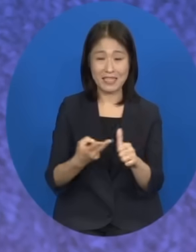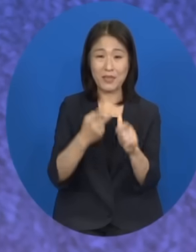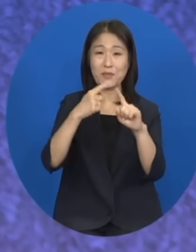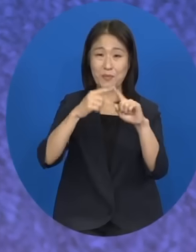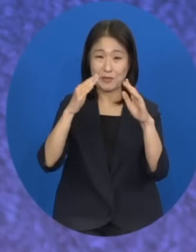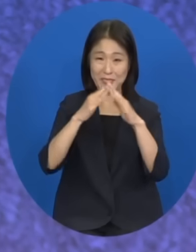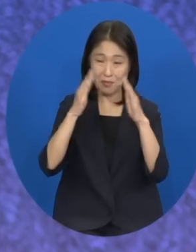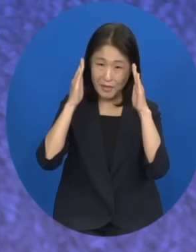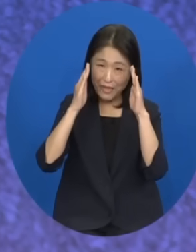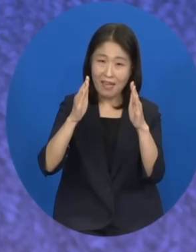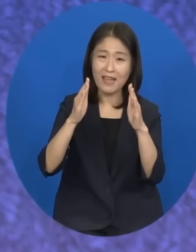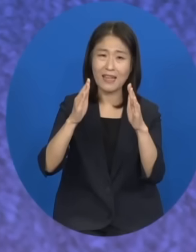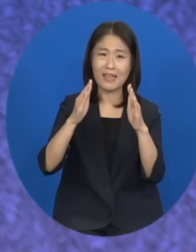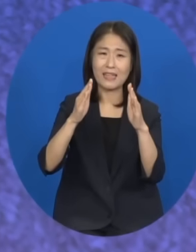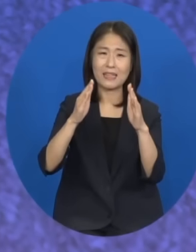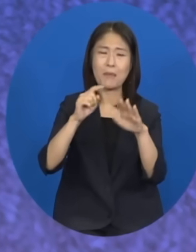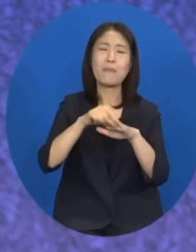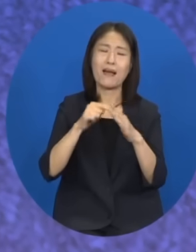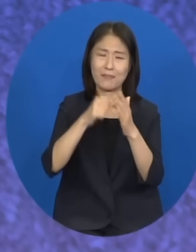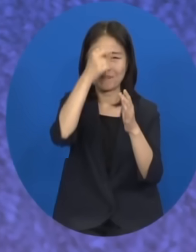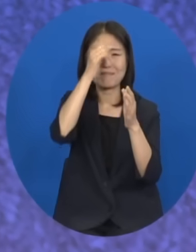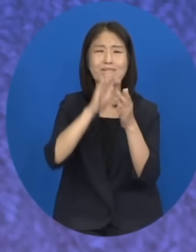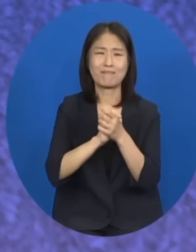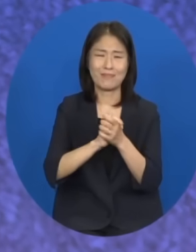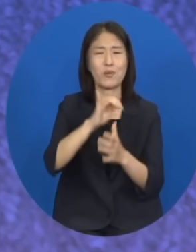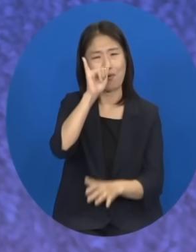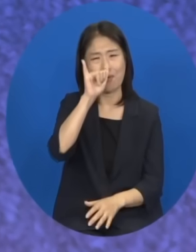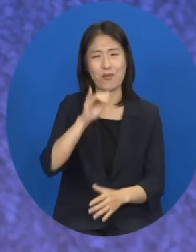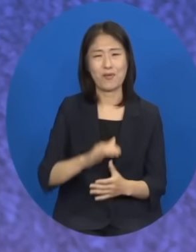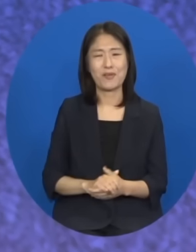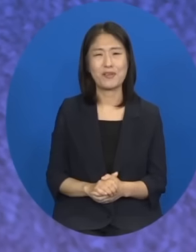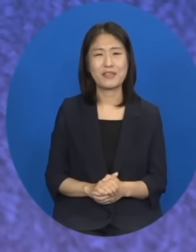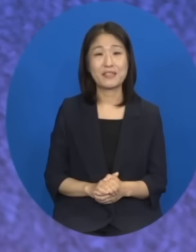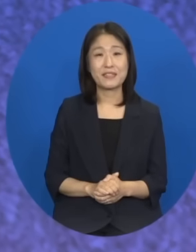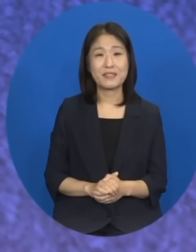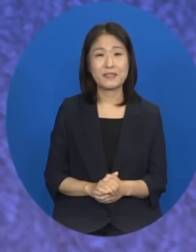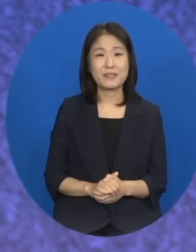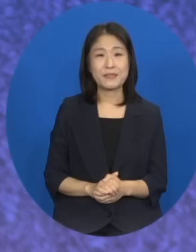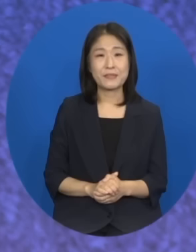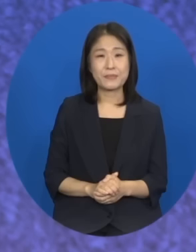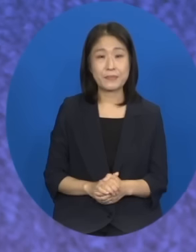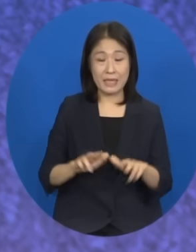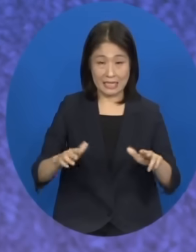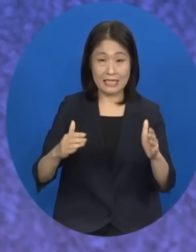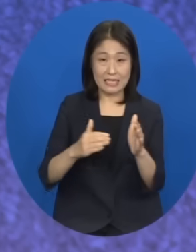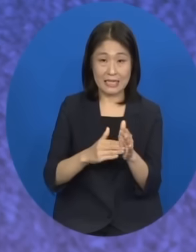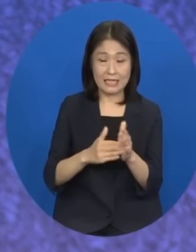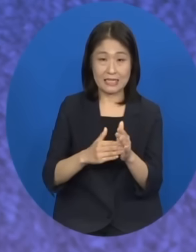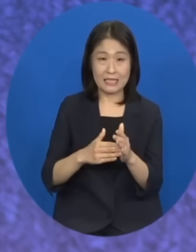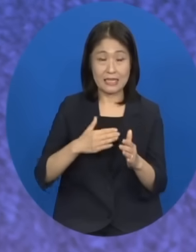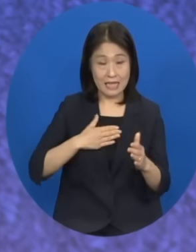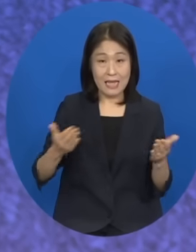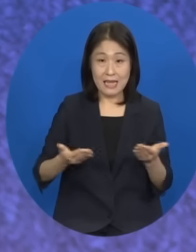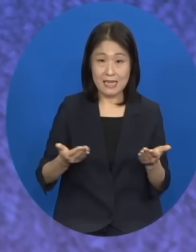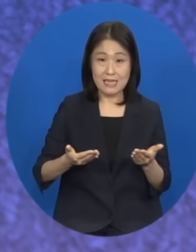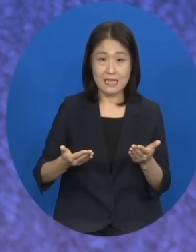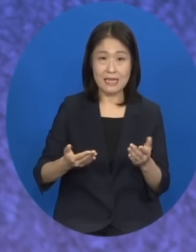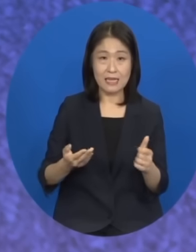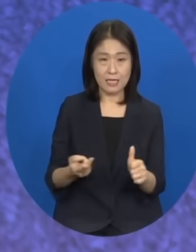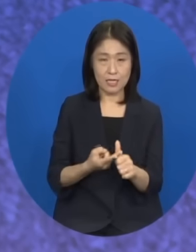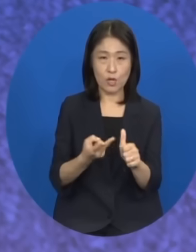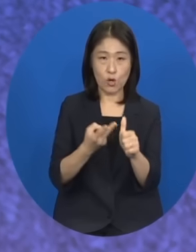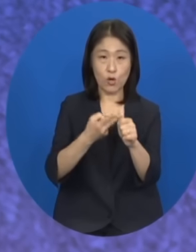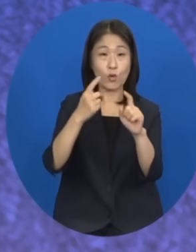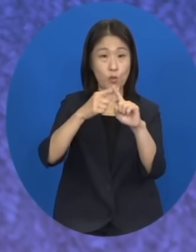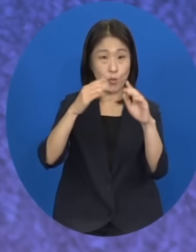마음과 기도가 있습니다. 그리고 지금까지의 사역도 사실 선한목자교회에서